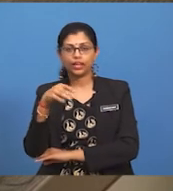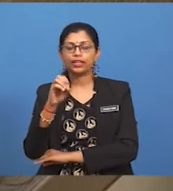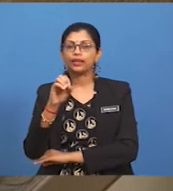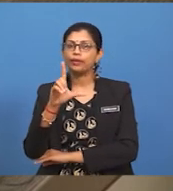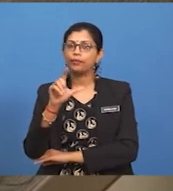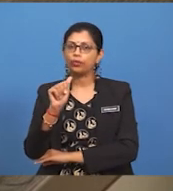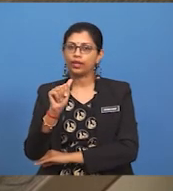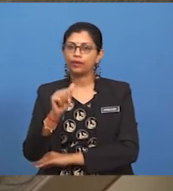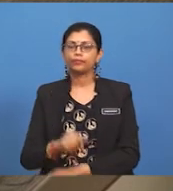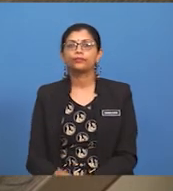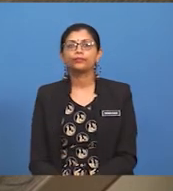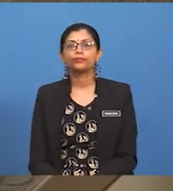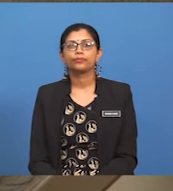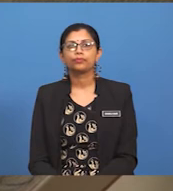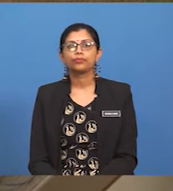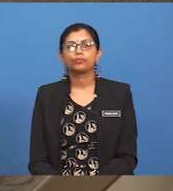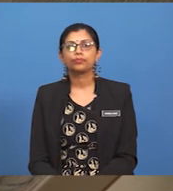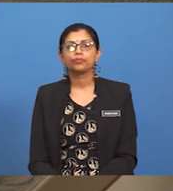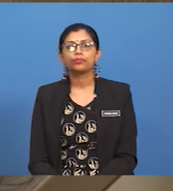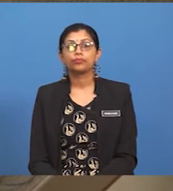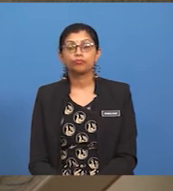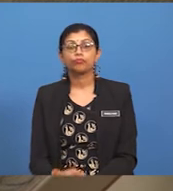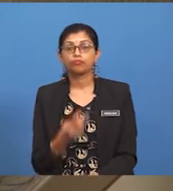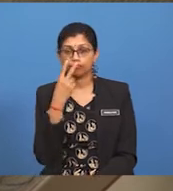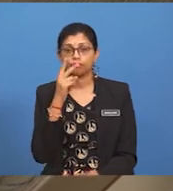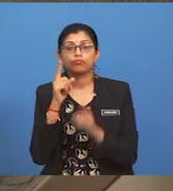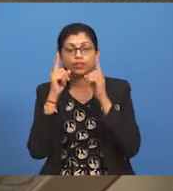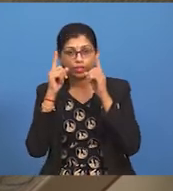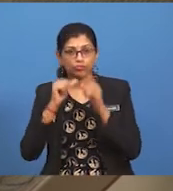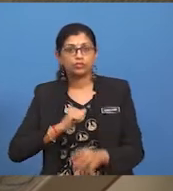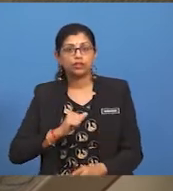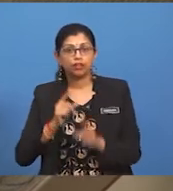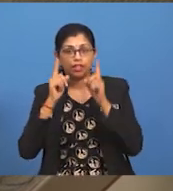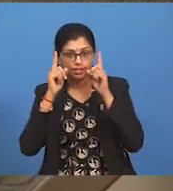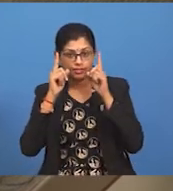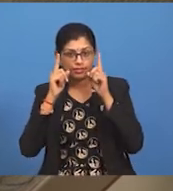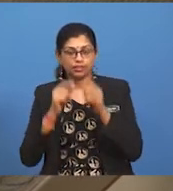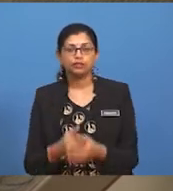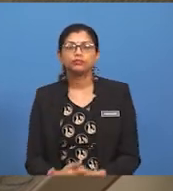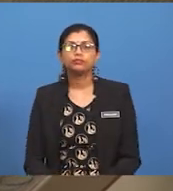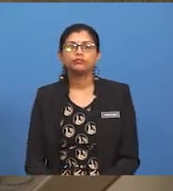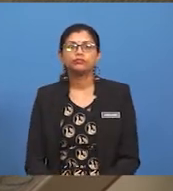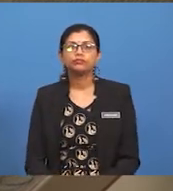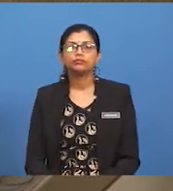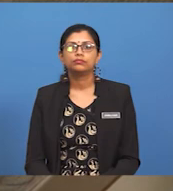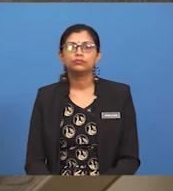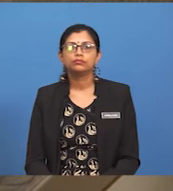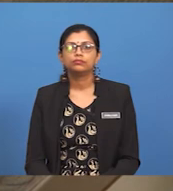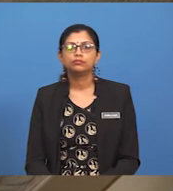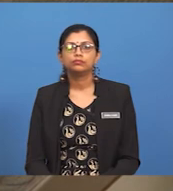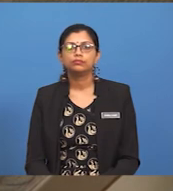Lihat pada pola yang disediakan. Pelajar boleh lihat kedudukan tanda pola pada